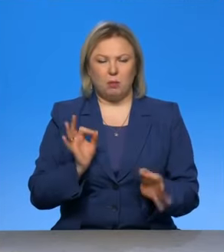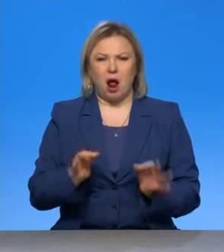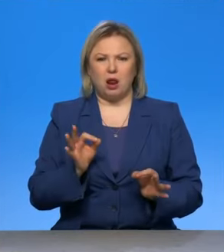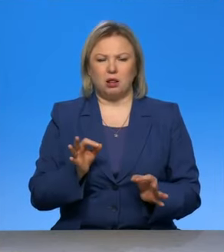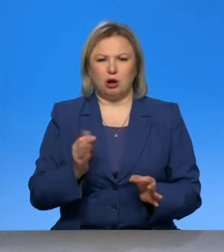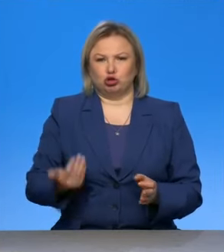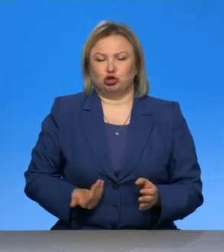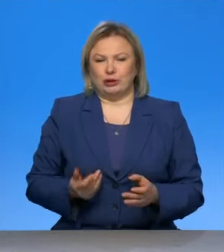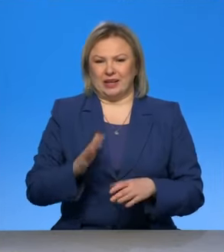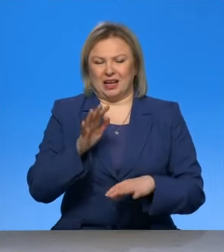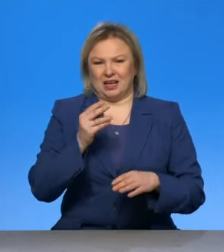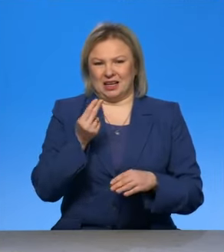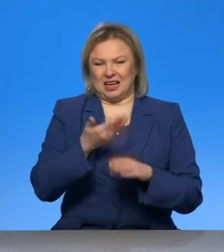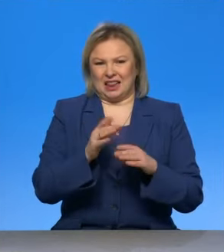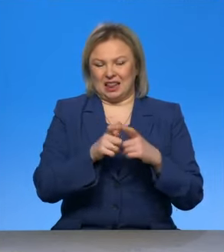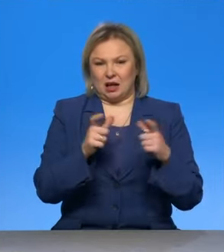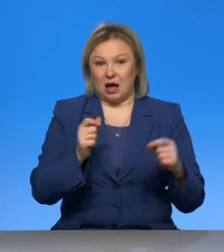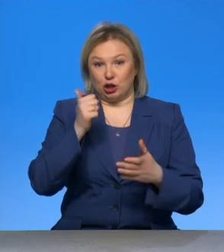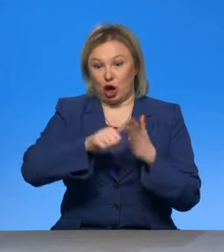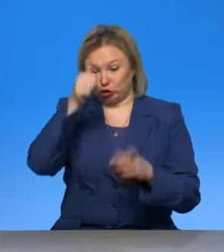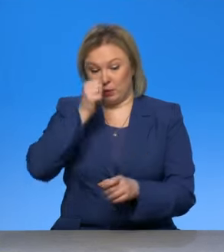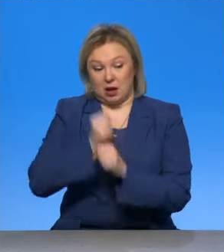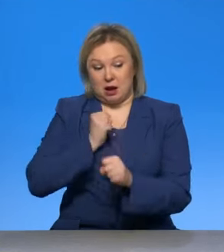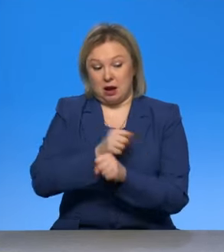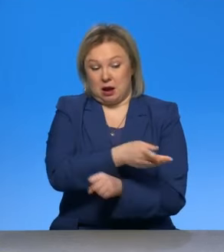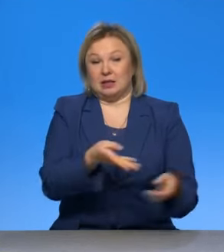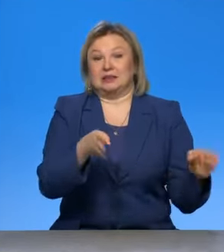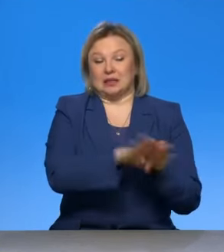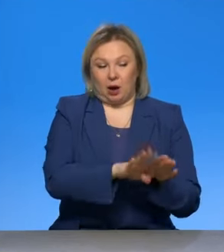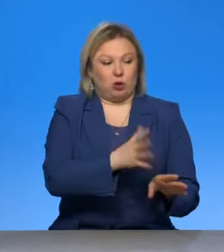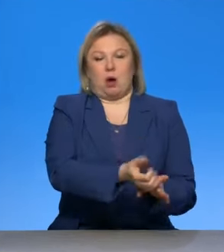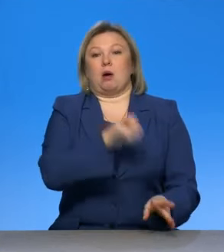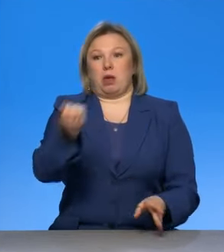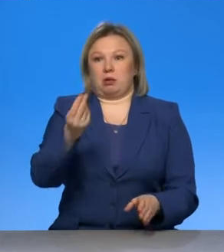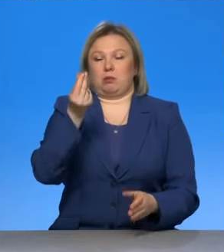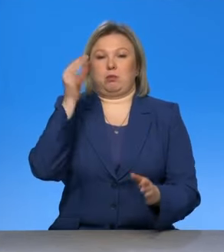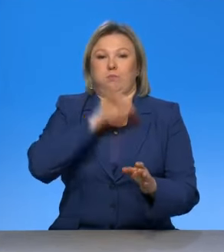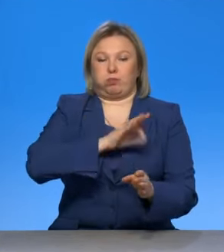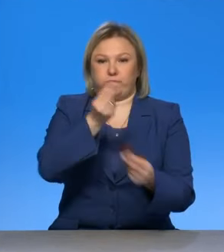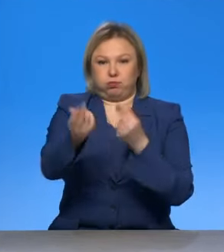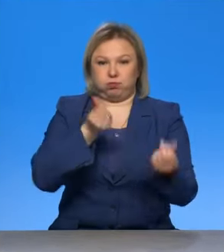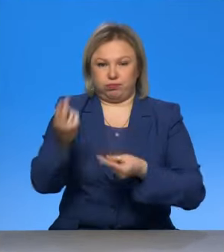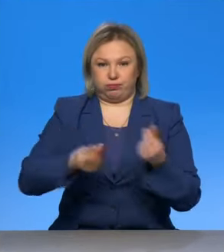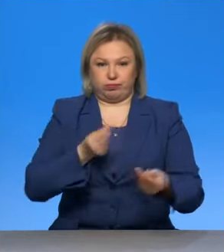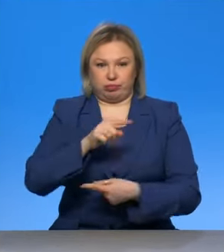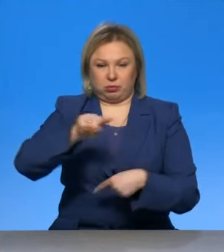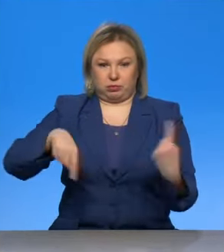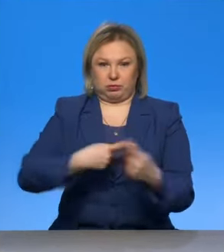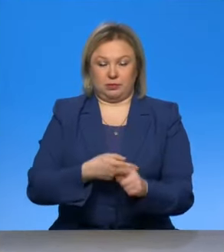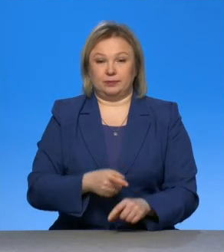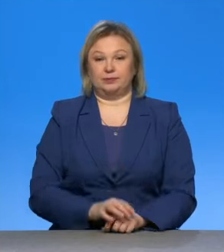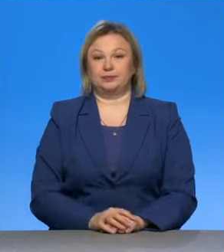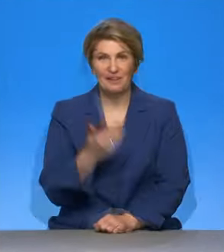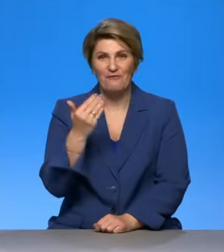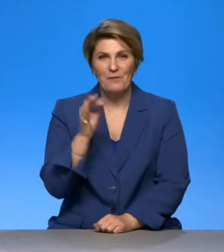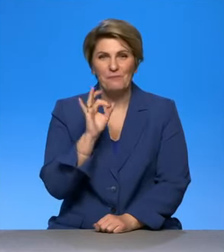кредитной карточкой и каждый месяц работать на то, чтобы ее закрыть, а потом снова ее пользоваться и снова работать на то, чтобы ее закрыть. Вы правильно подметили, что